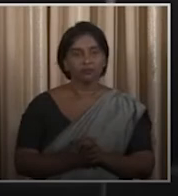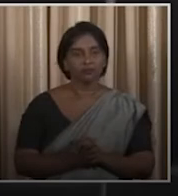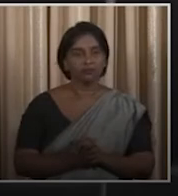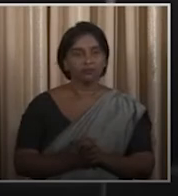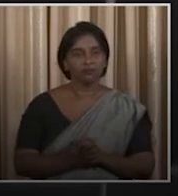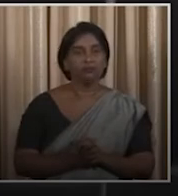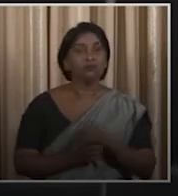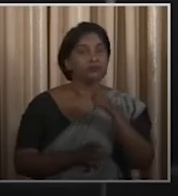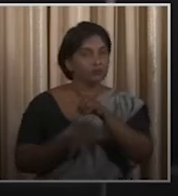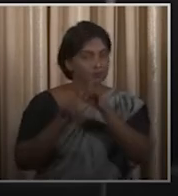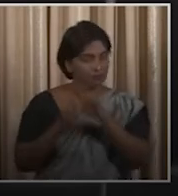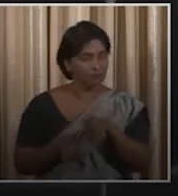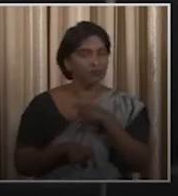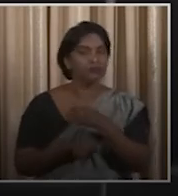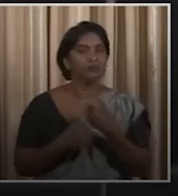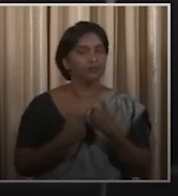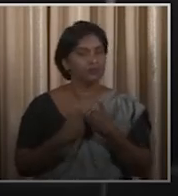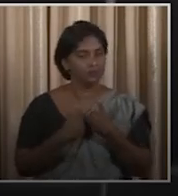අපි එතුමියට